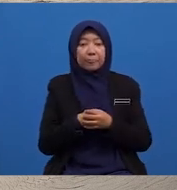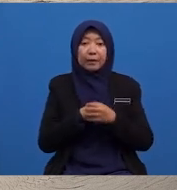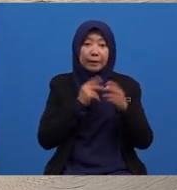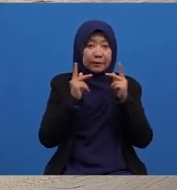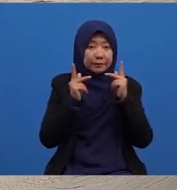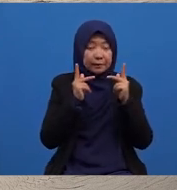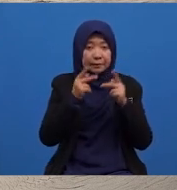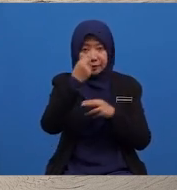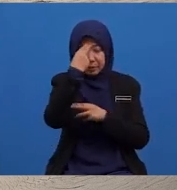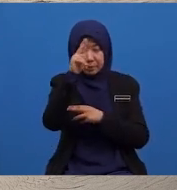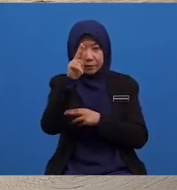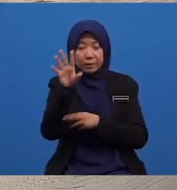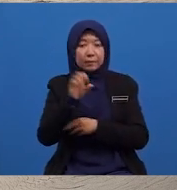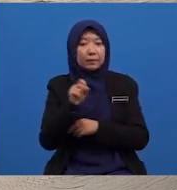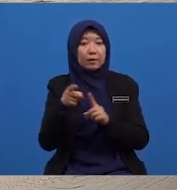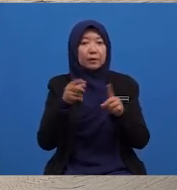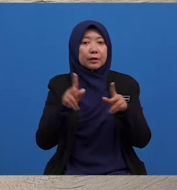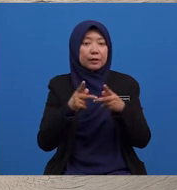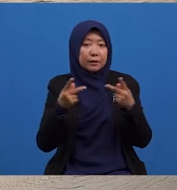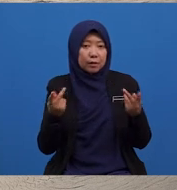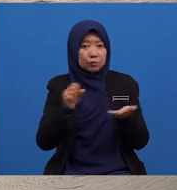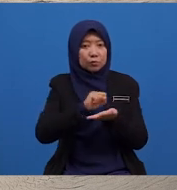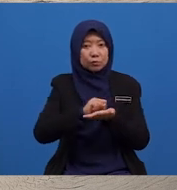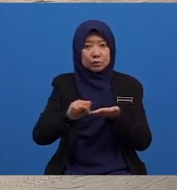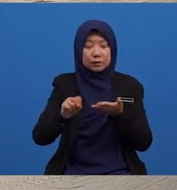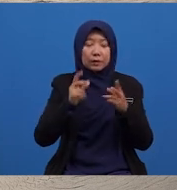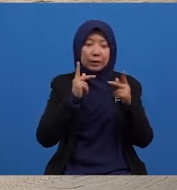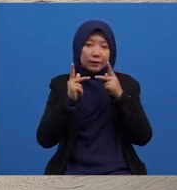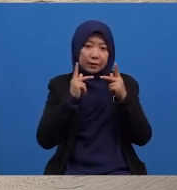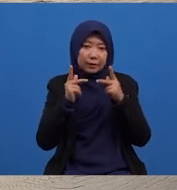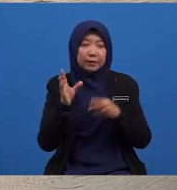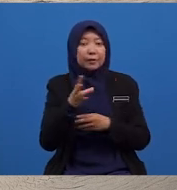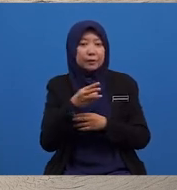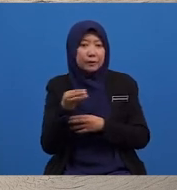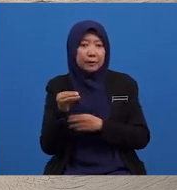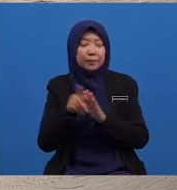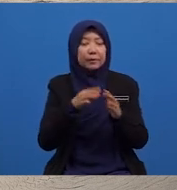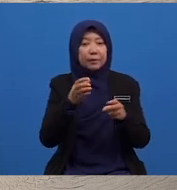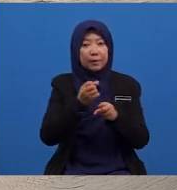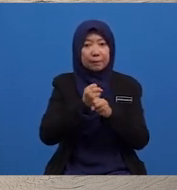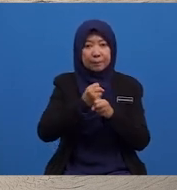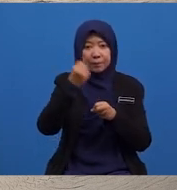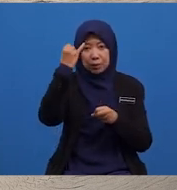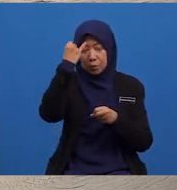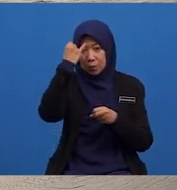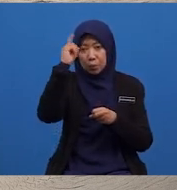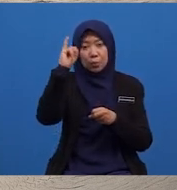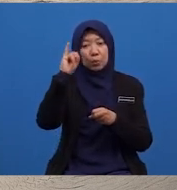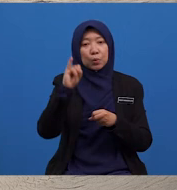hikmat dipetik daripada kitab-kitab suci, kata-kata dan pendapat tokoh,